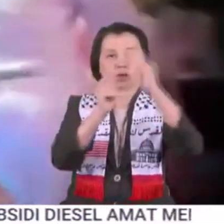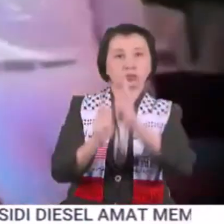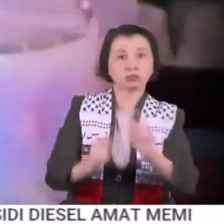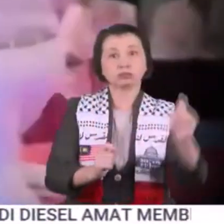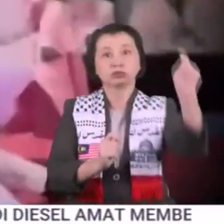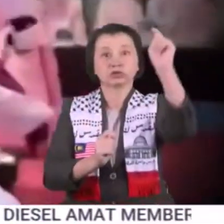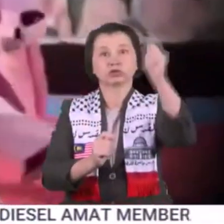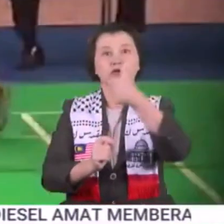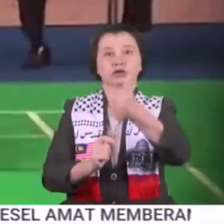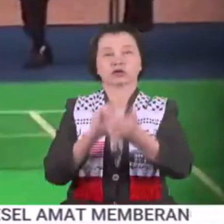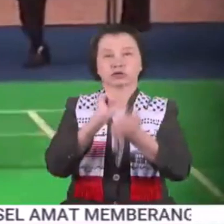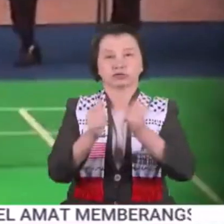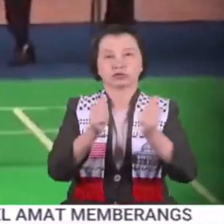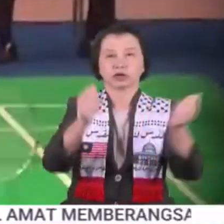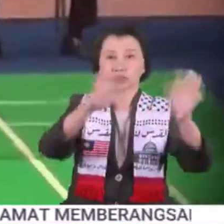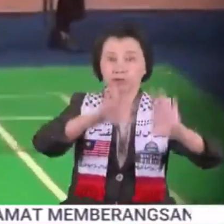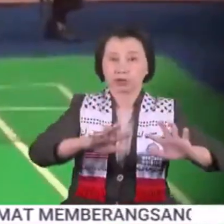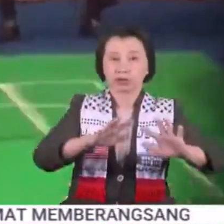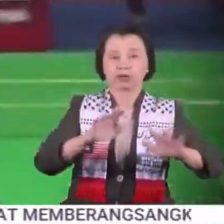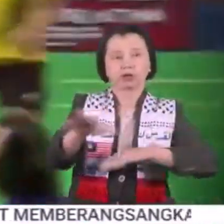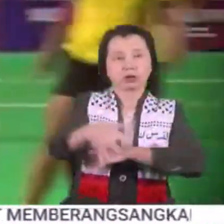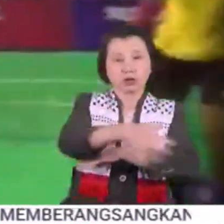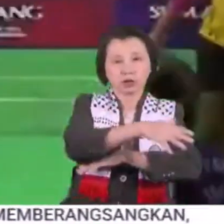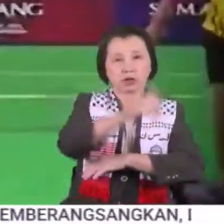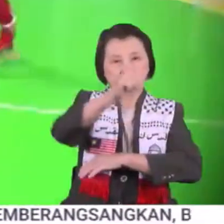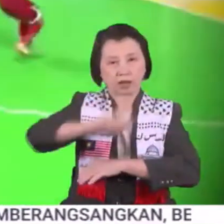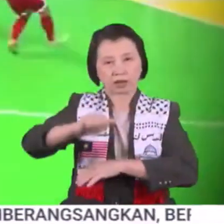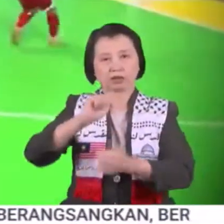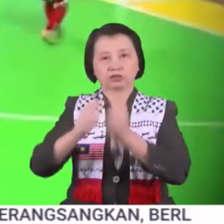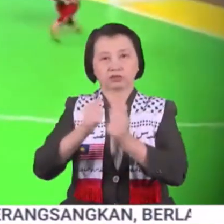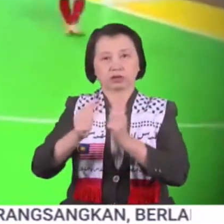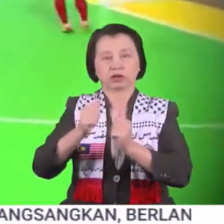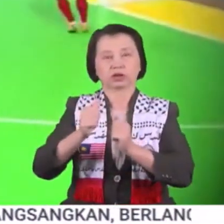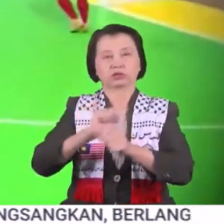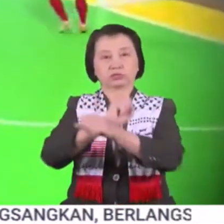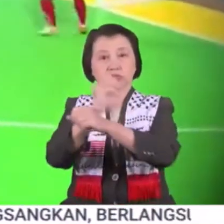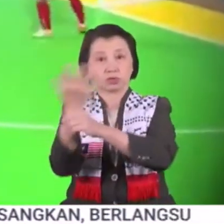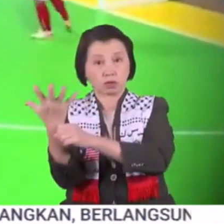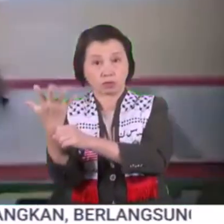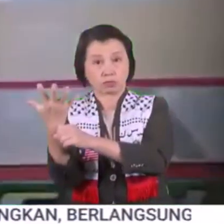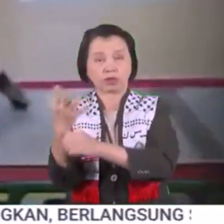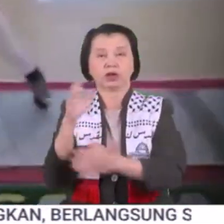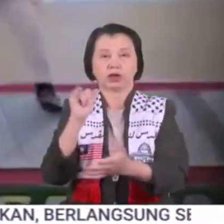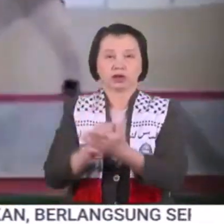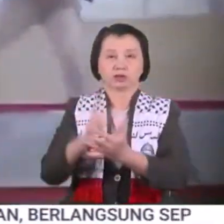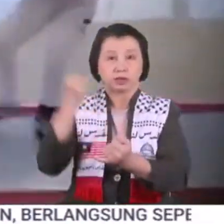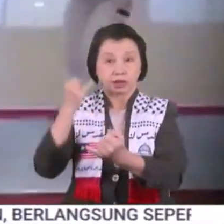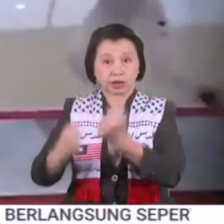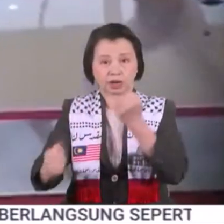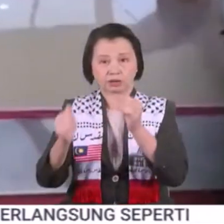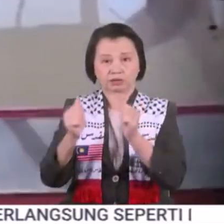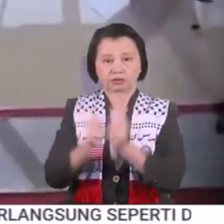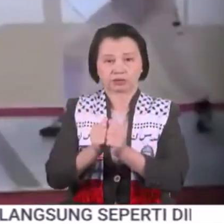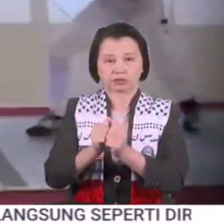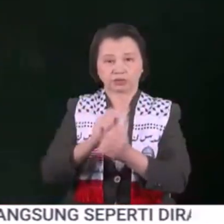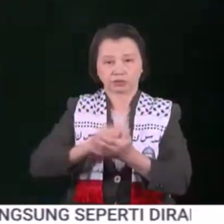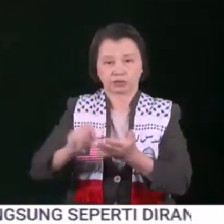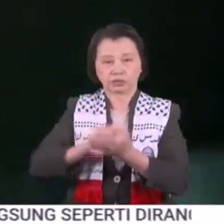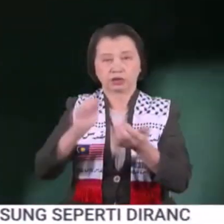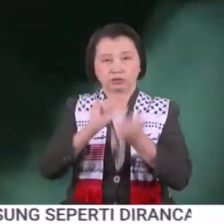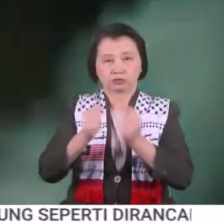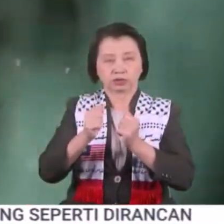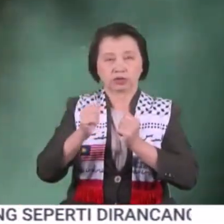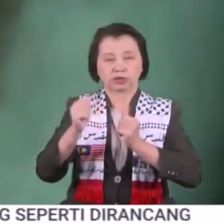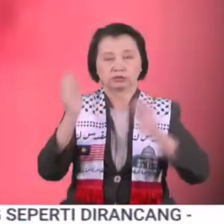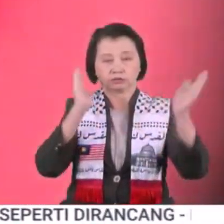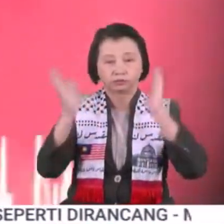tinggi seperti sukan SEA, sukan Asia dan sukan Commonwealth. Perkara tersebut diakui penganalisis sukan tanah air